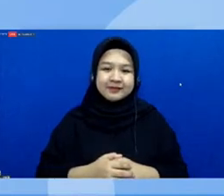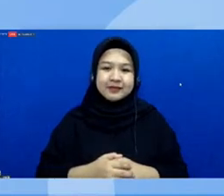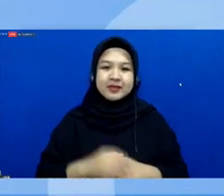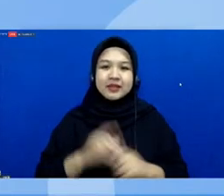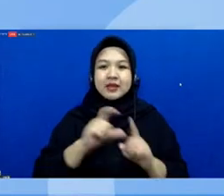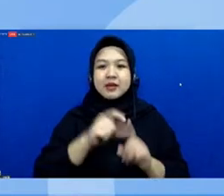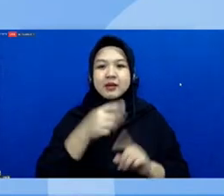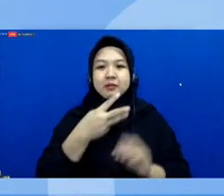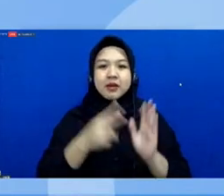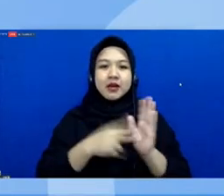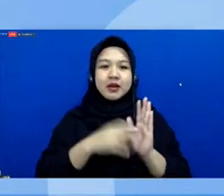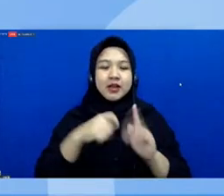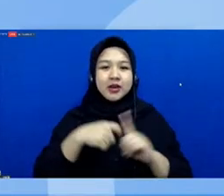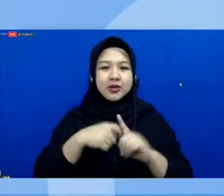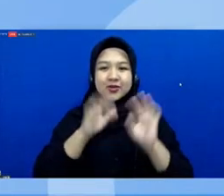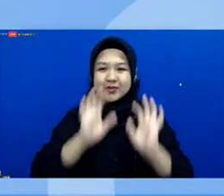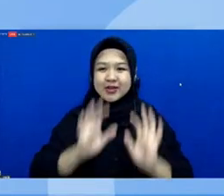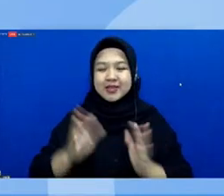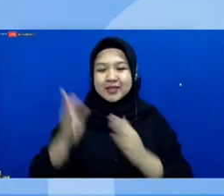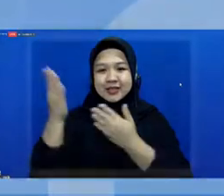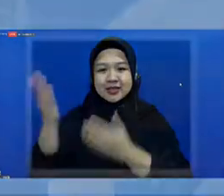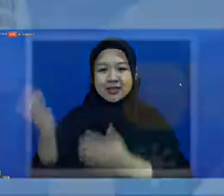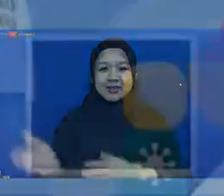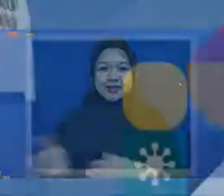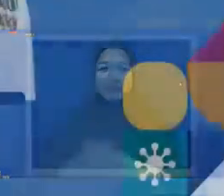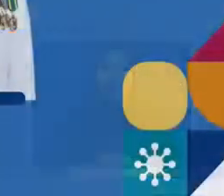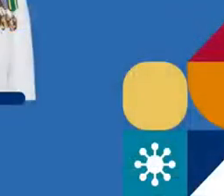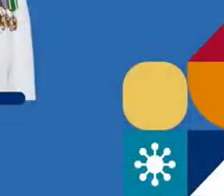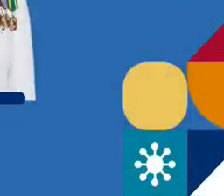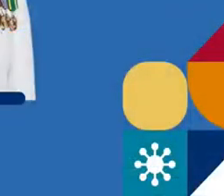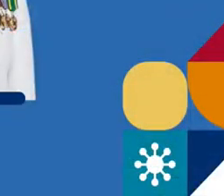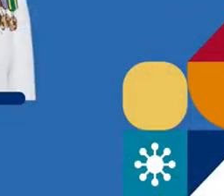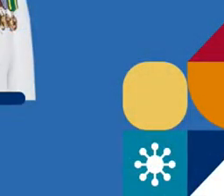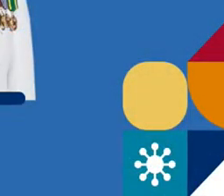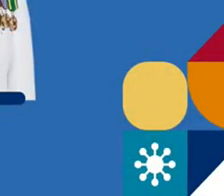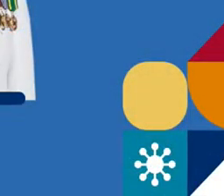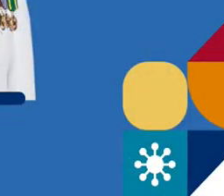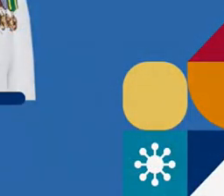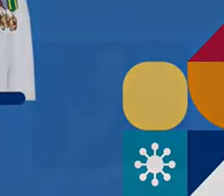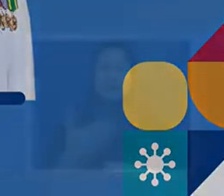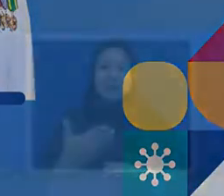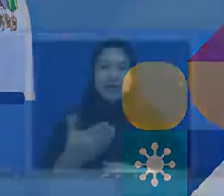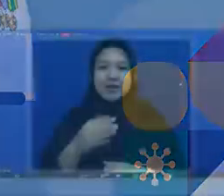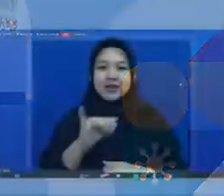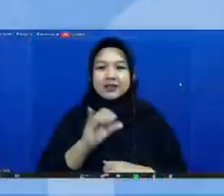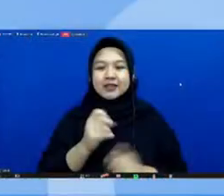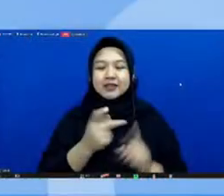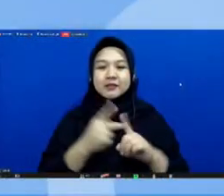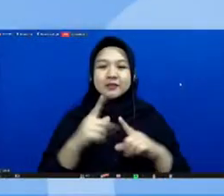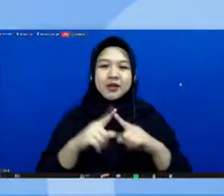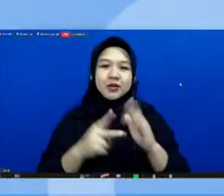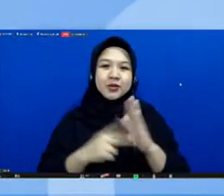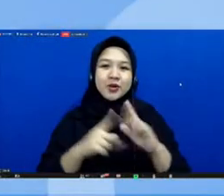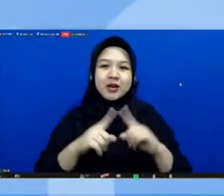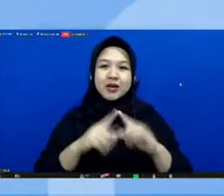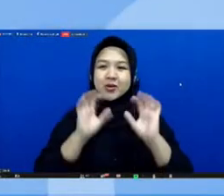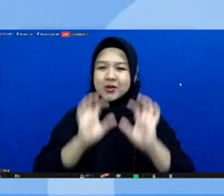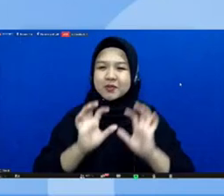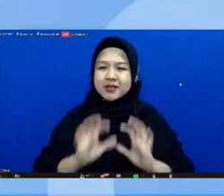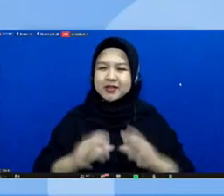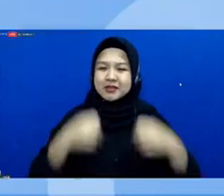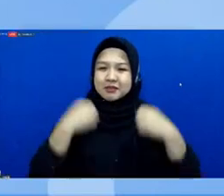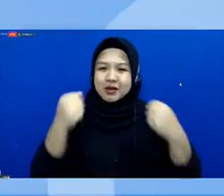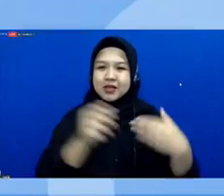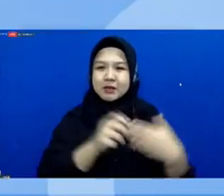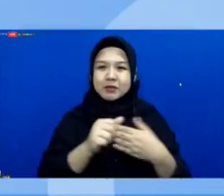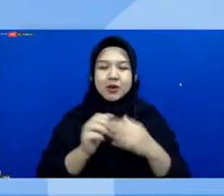Dino yang luar biasa. Silakan. Baik, terima kasih Mbak Yohana Margarita, luar biasa semangatnya dalam membantu acara